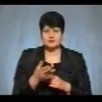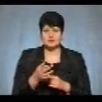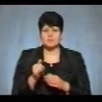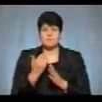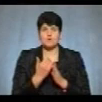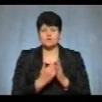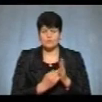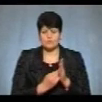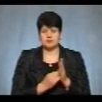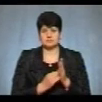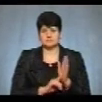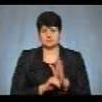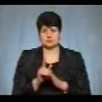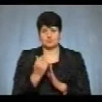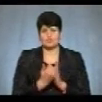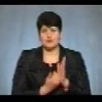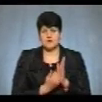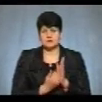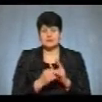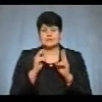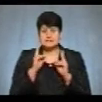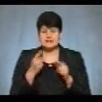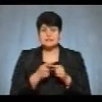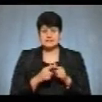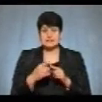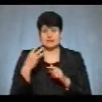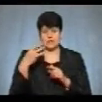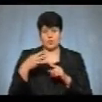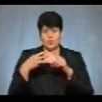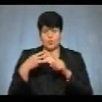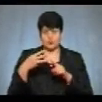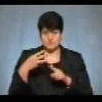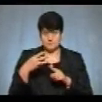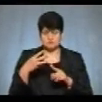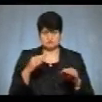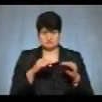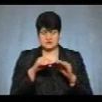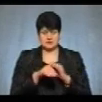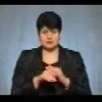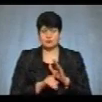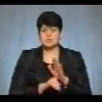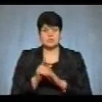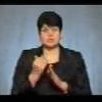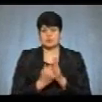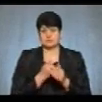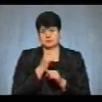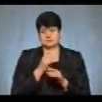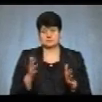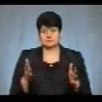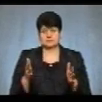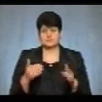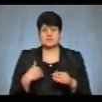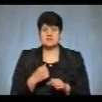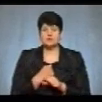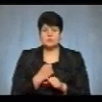протокол запуску цієї програми. Не знаючи цих трьох складників, цю програму запустити не можна. Ми